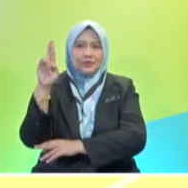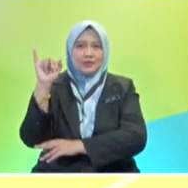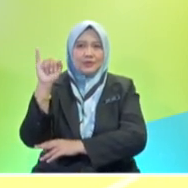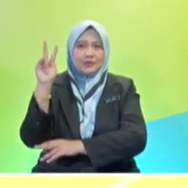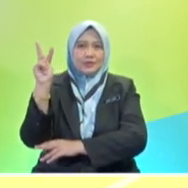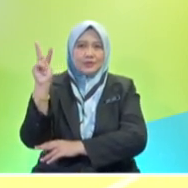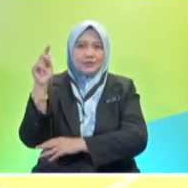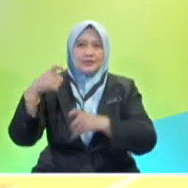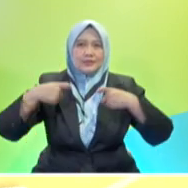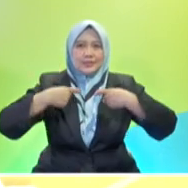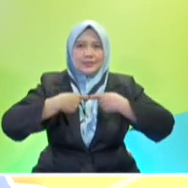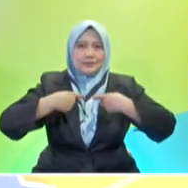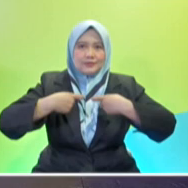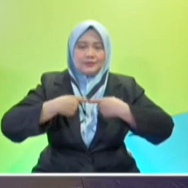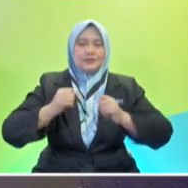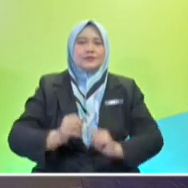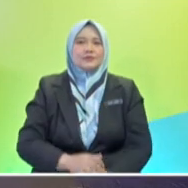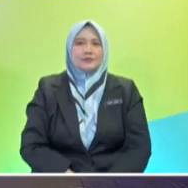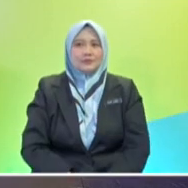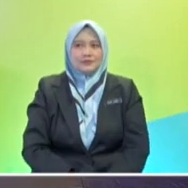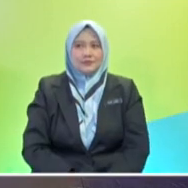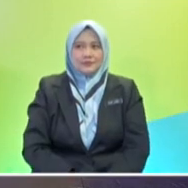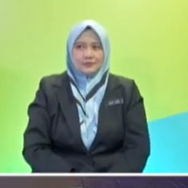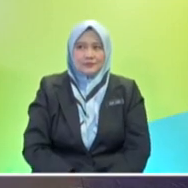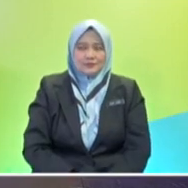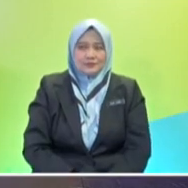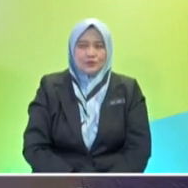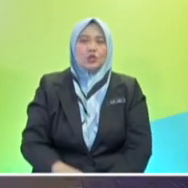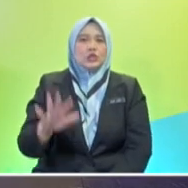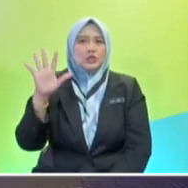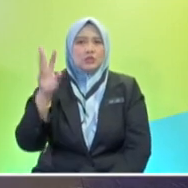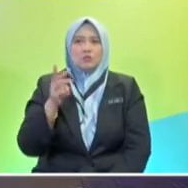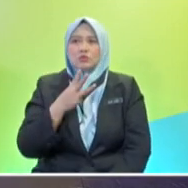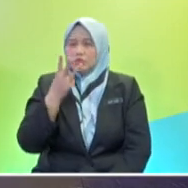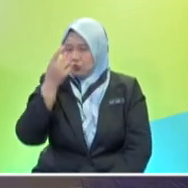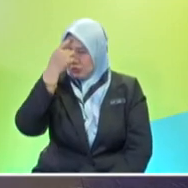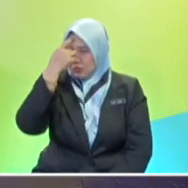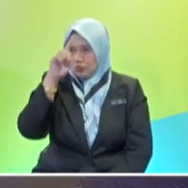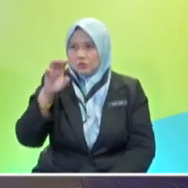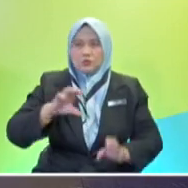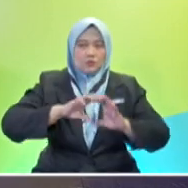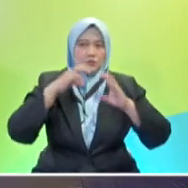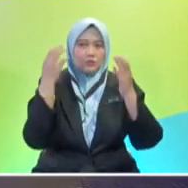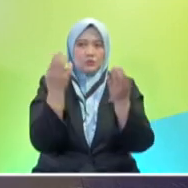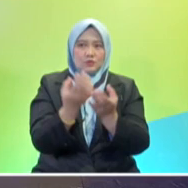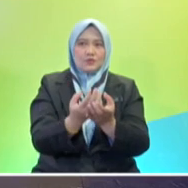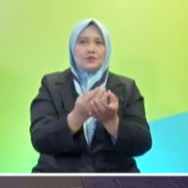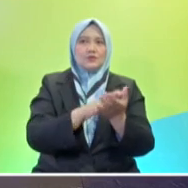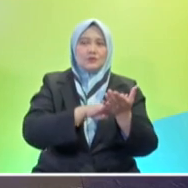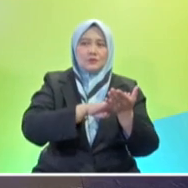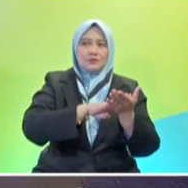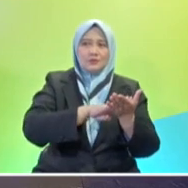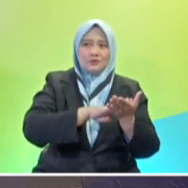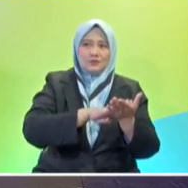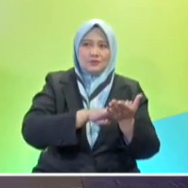L-E-T-R-I-K, letrik. Letrik. Jadi, lima wah untuk kumpulan bersih. Ya. Eh,